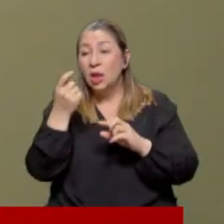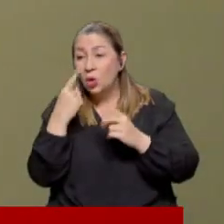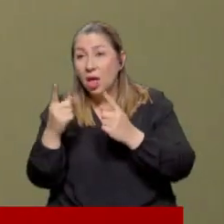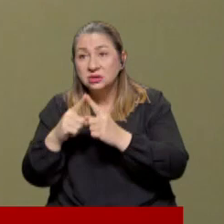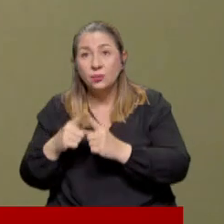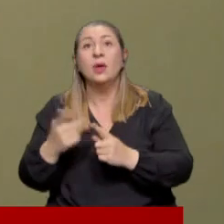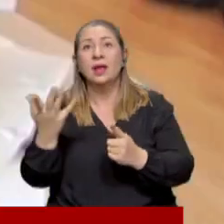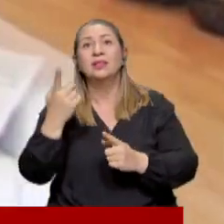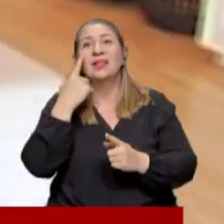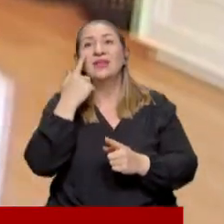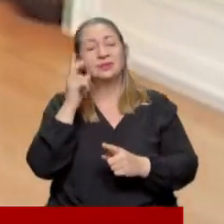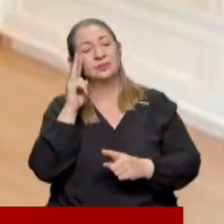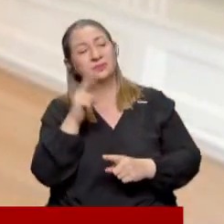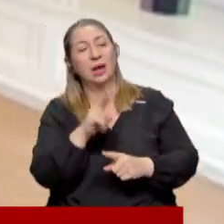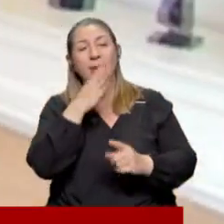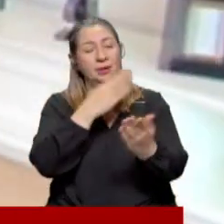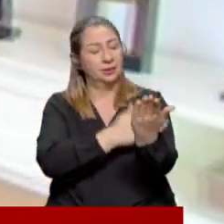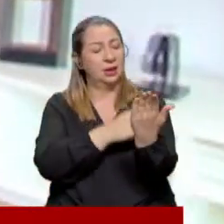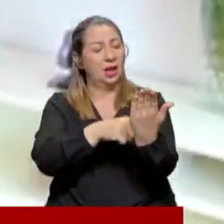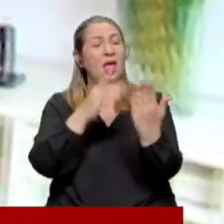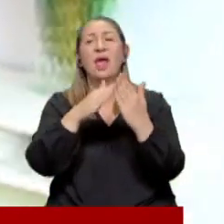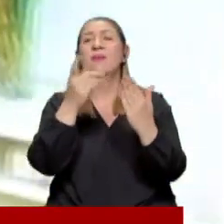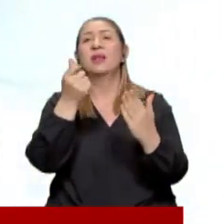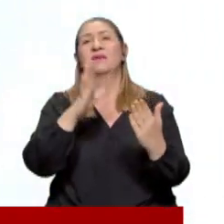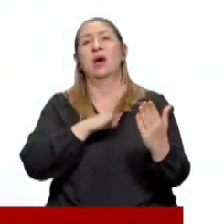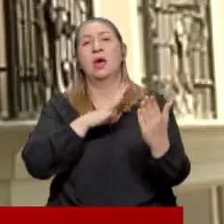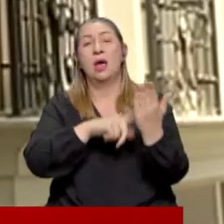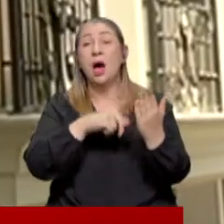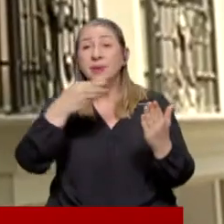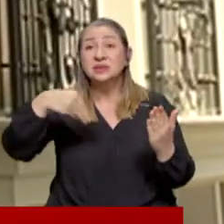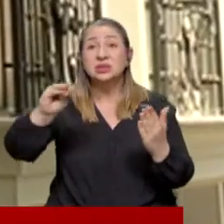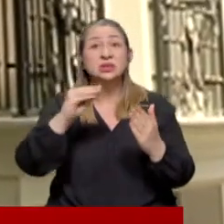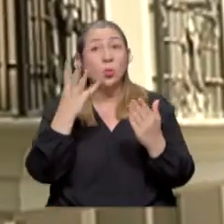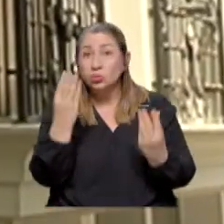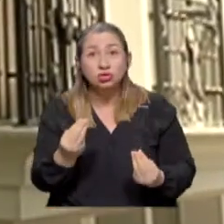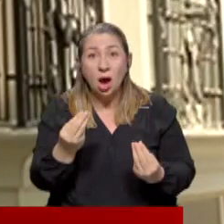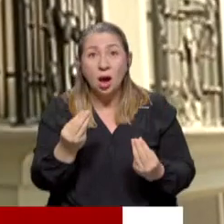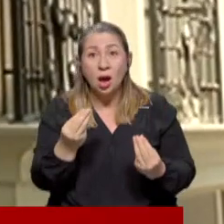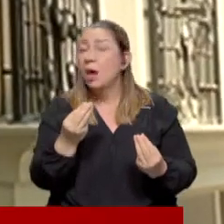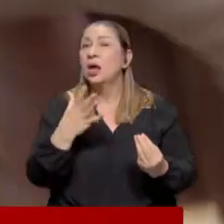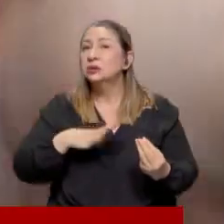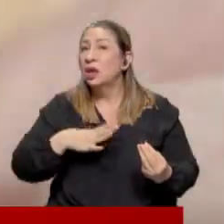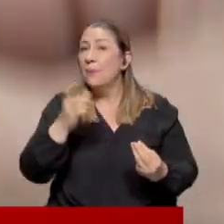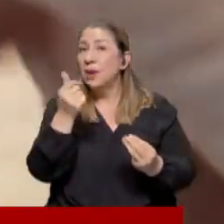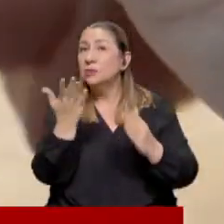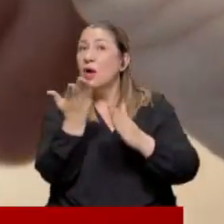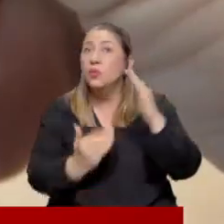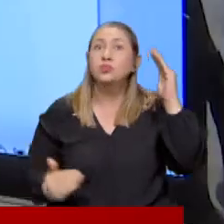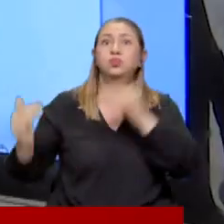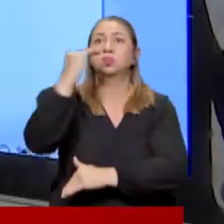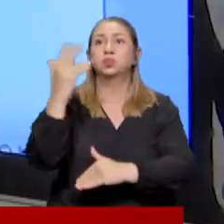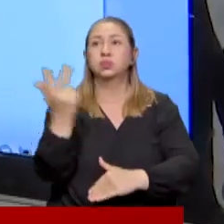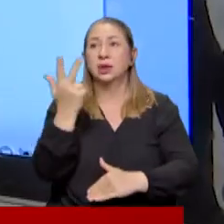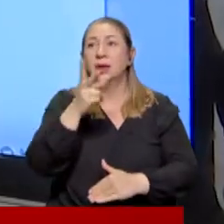hesaplanıyor yani devletin gözündeki at üstünde konutun bir bedeli var ama satış söz konusu olduğunda istenen bedellerin